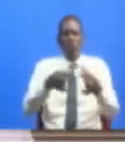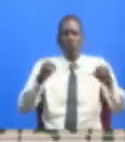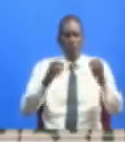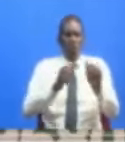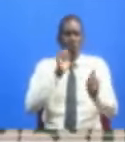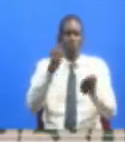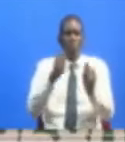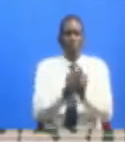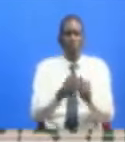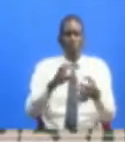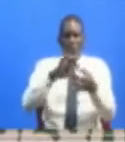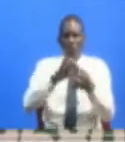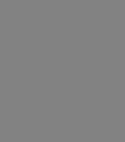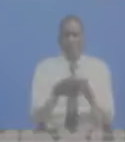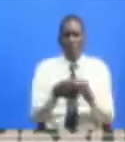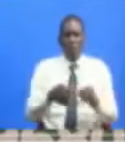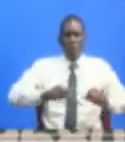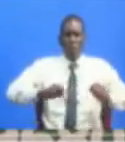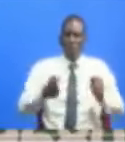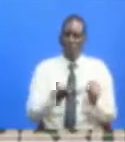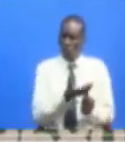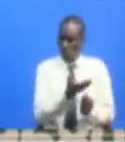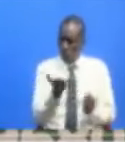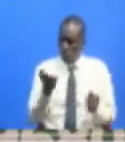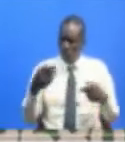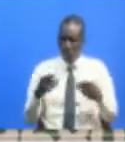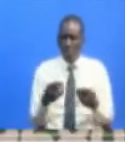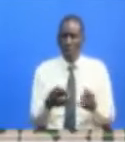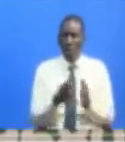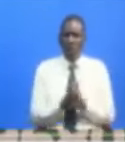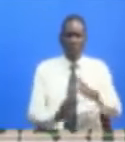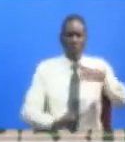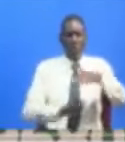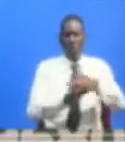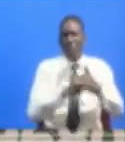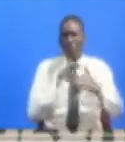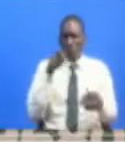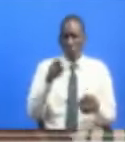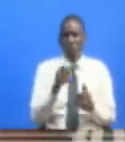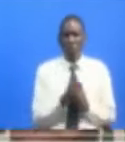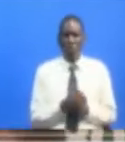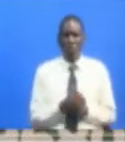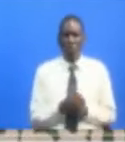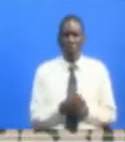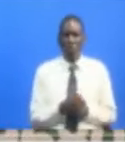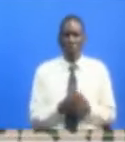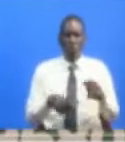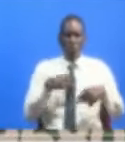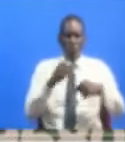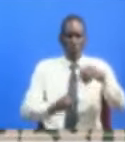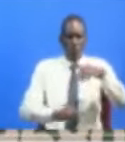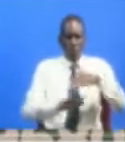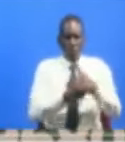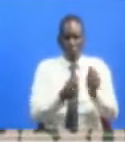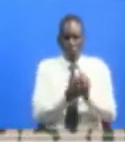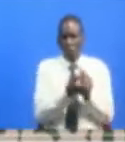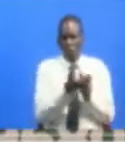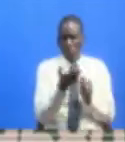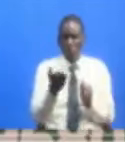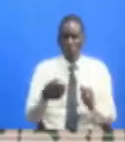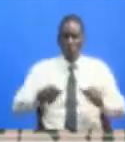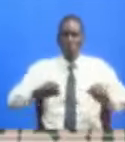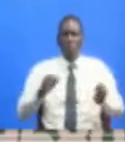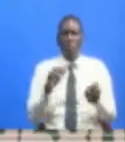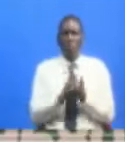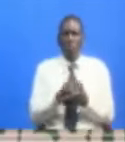ya Paris. Very proud of you guys. Na tunasimama na nyinyi kidete. We'll keep on standing with you guys. We are